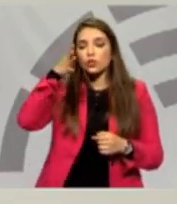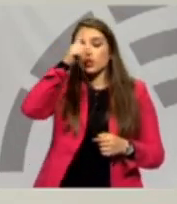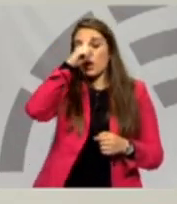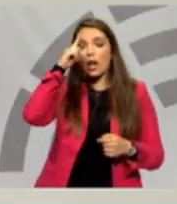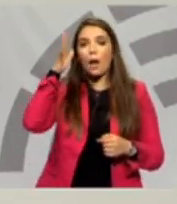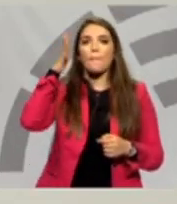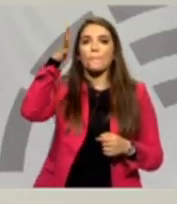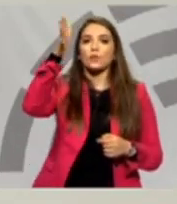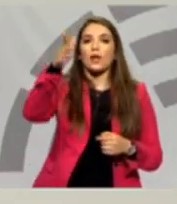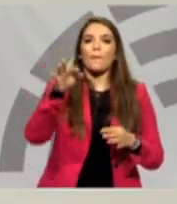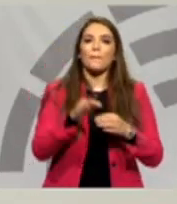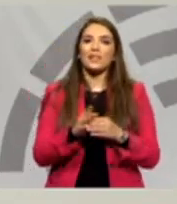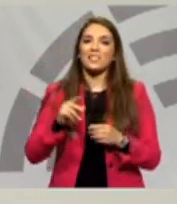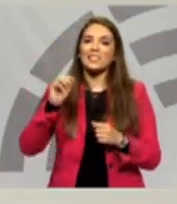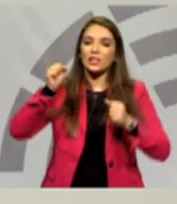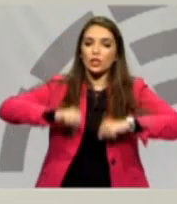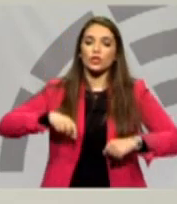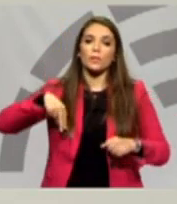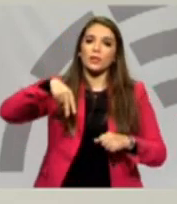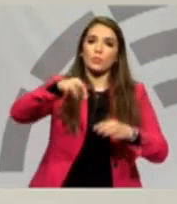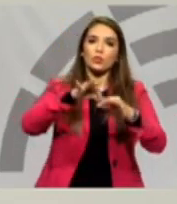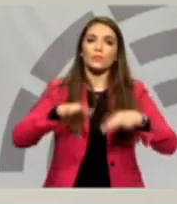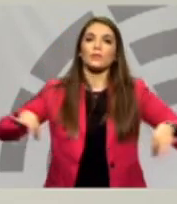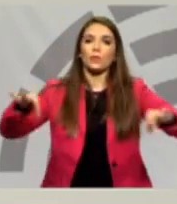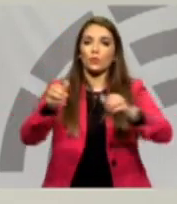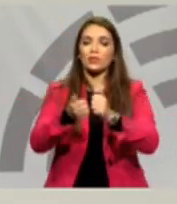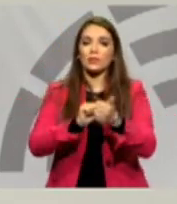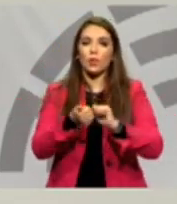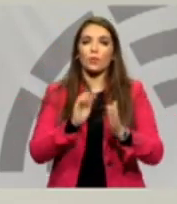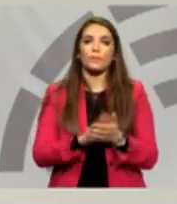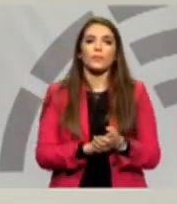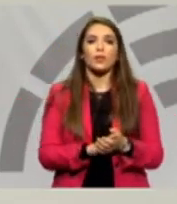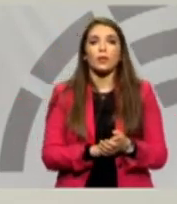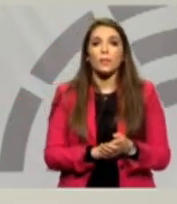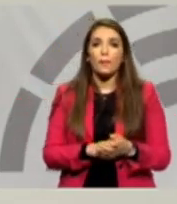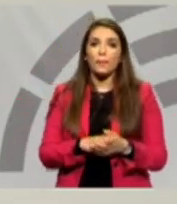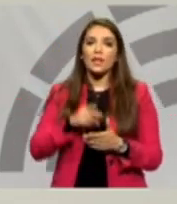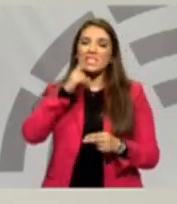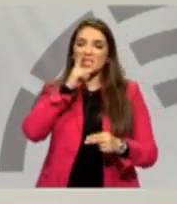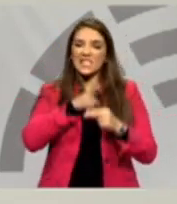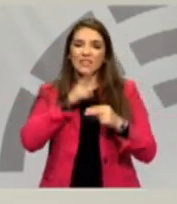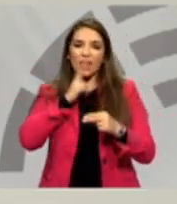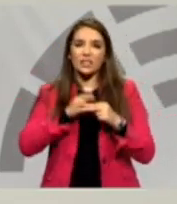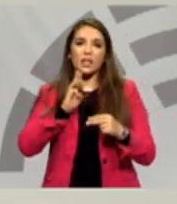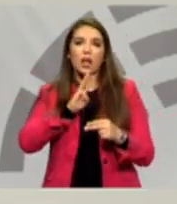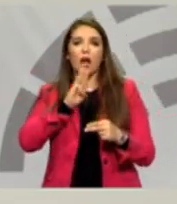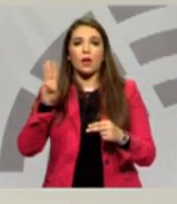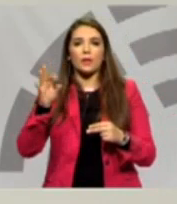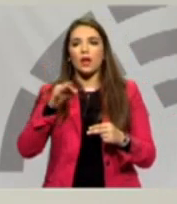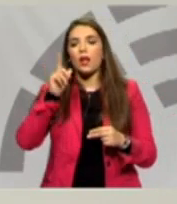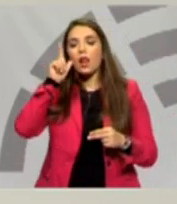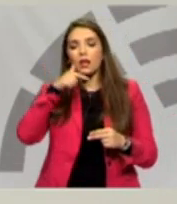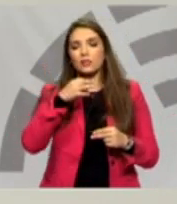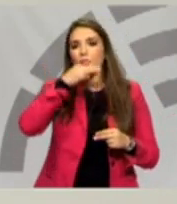التنقل الملعب الرياضي المبرمج في صفاقس الشماليه على مستوى الدائره ما يمكنش ما نقلش صوت العديد من